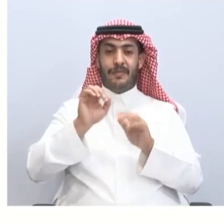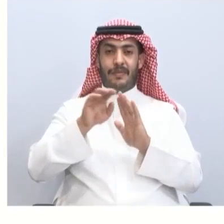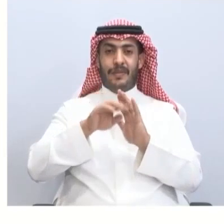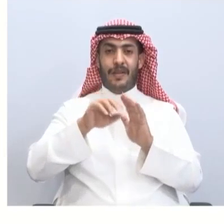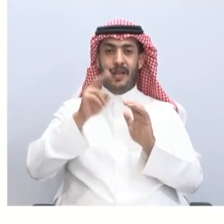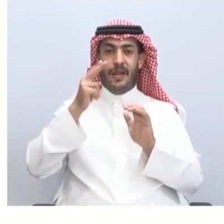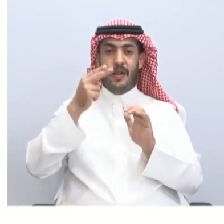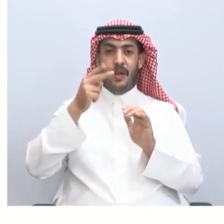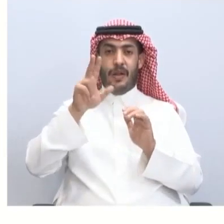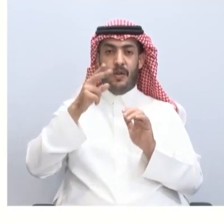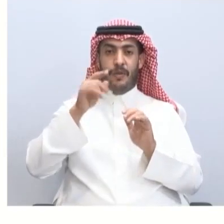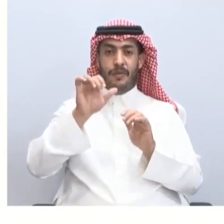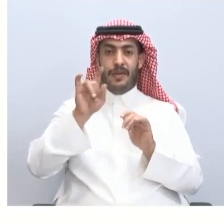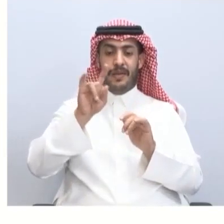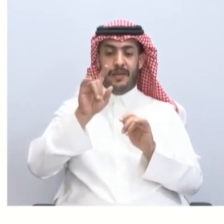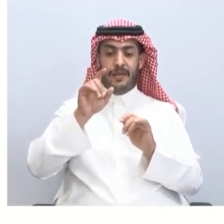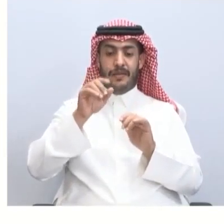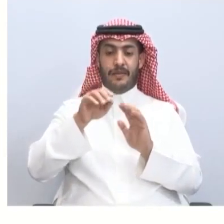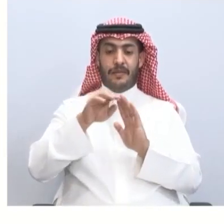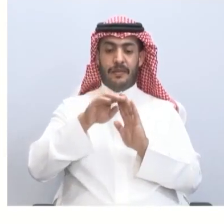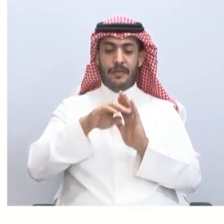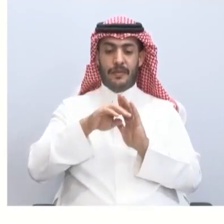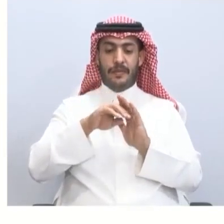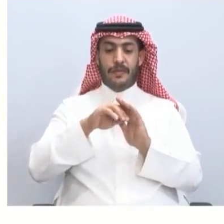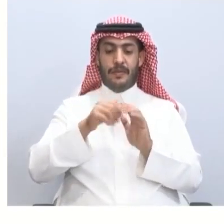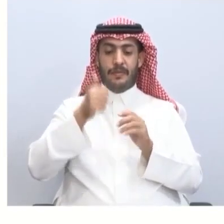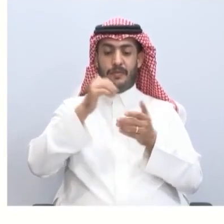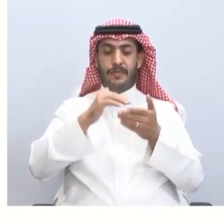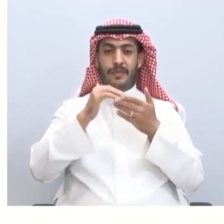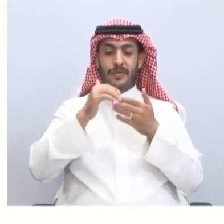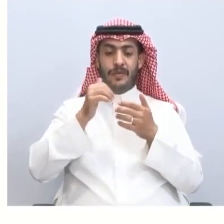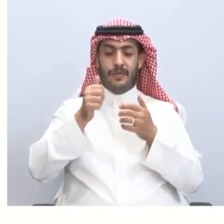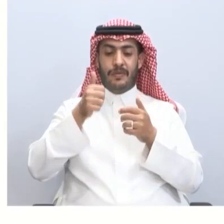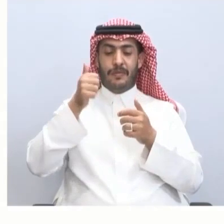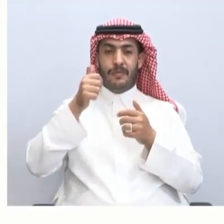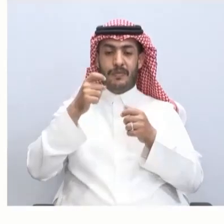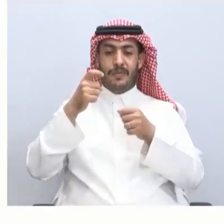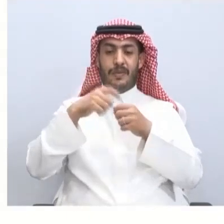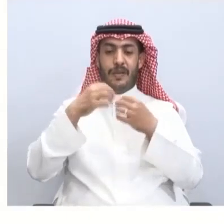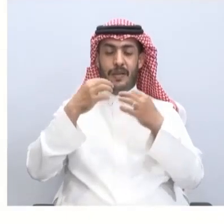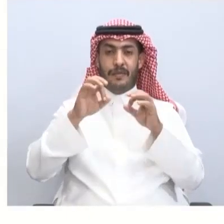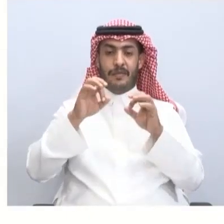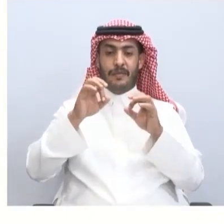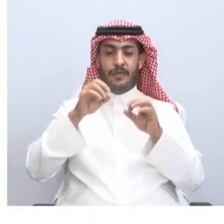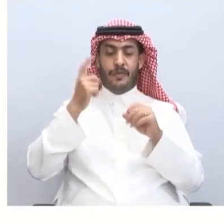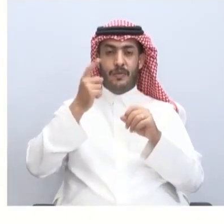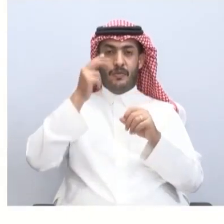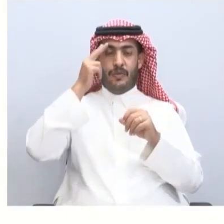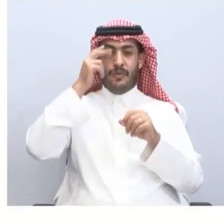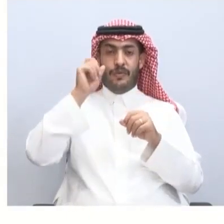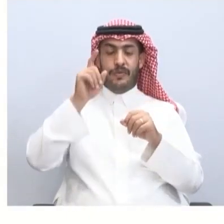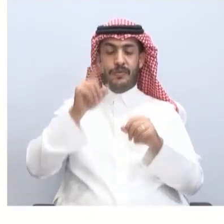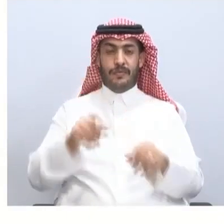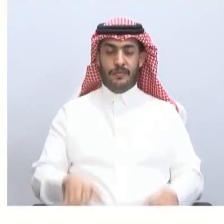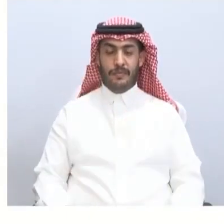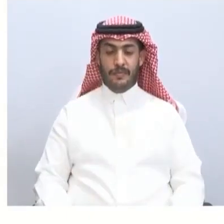العبيله حيث تمكن بمساعده القبائل المؤيده للدوله السعوديه